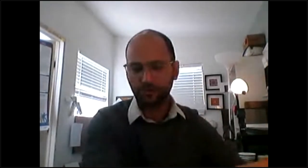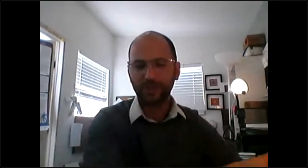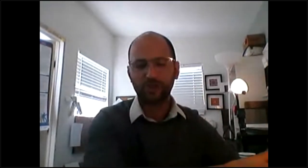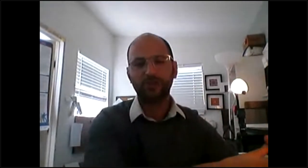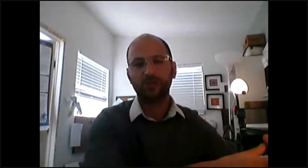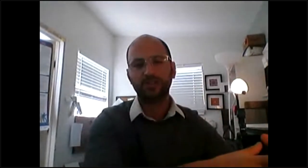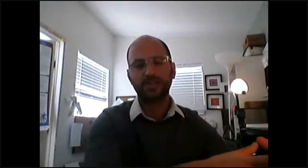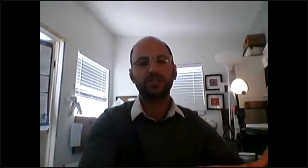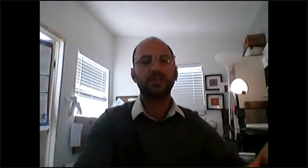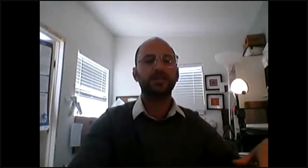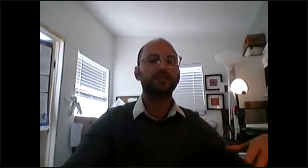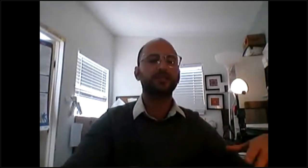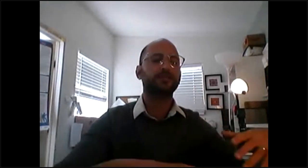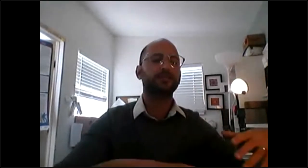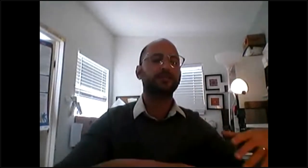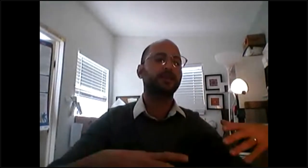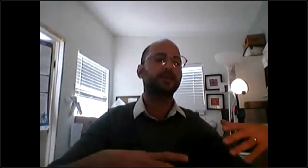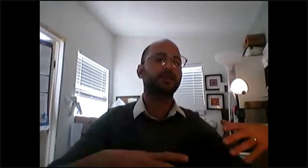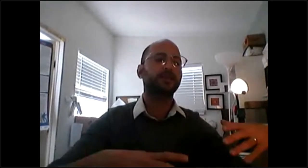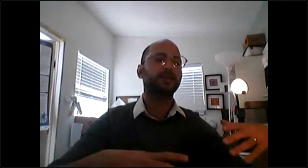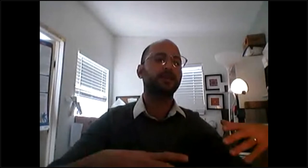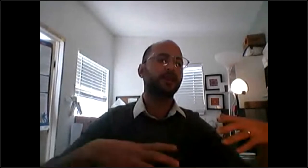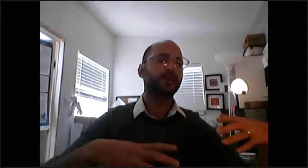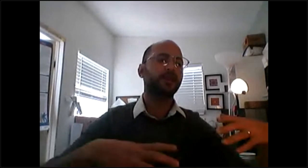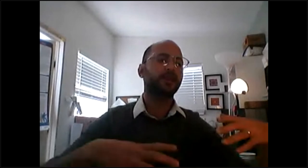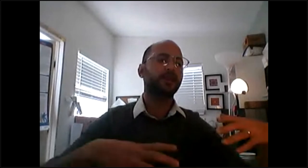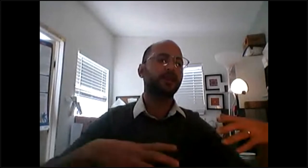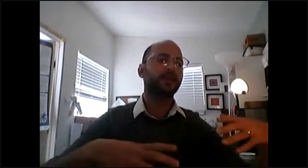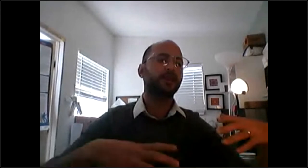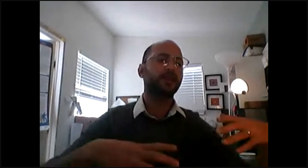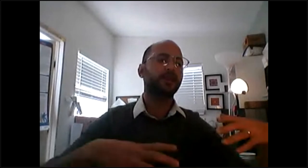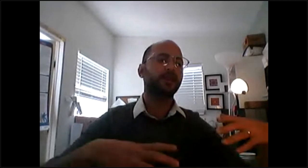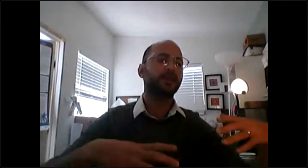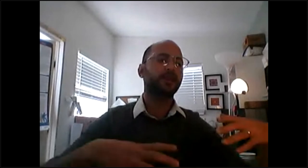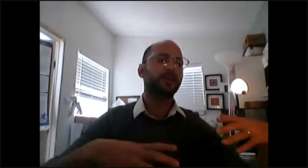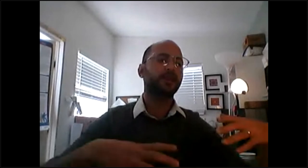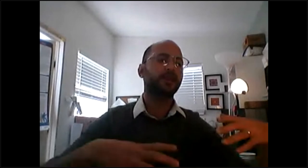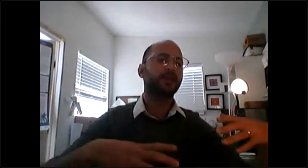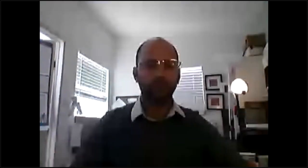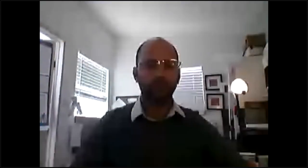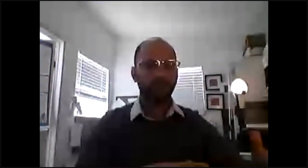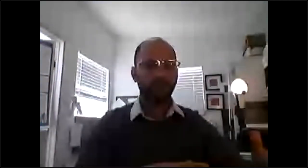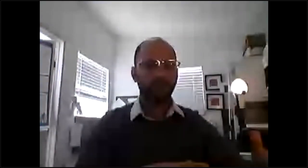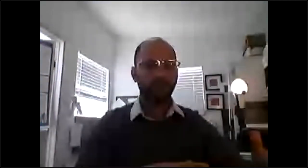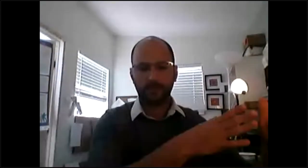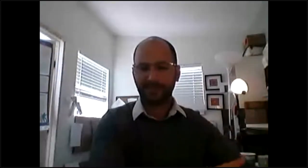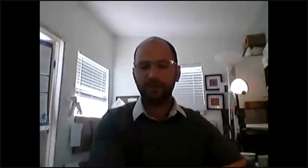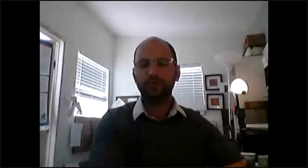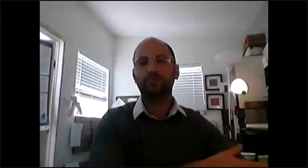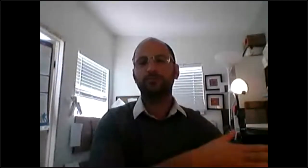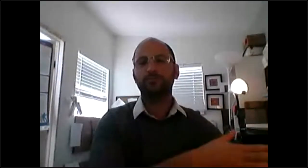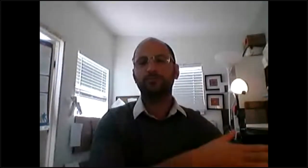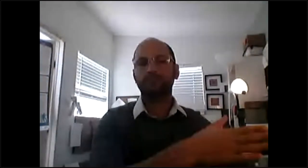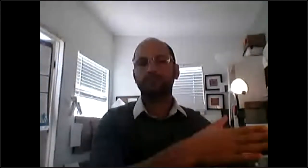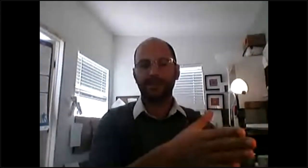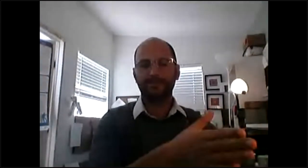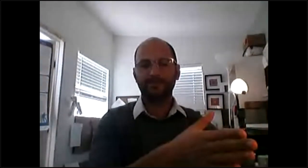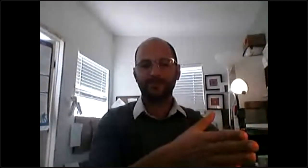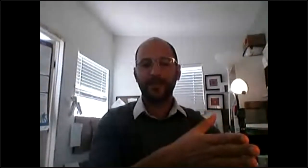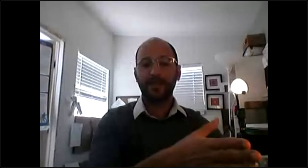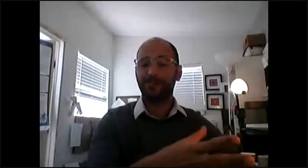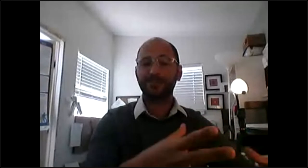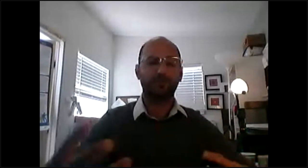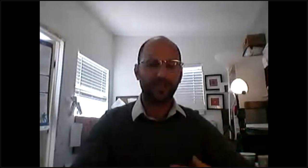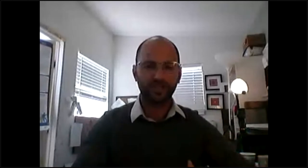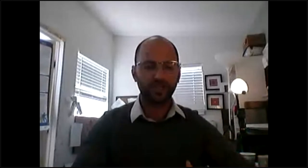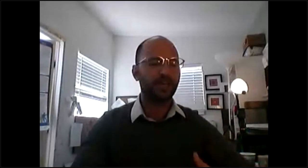לנדלן, עשינו בית ראשון בלוס אנג'לס, אמרנו, אוקיי, אנחנו רוצים עוד, התחלנו